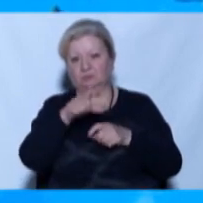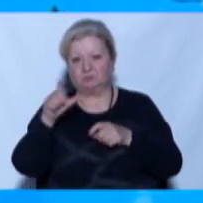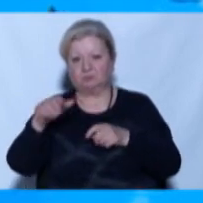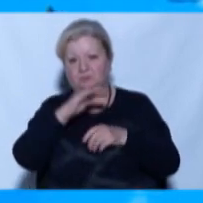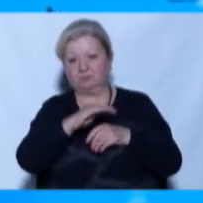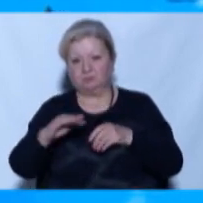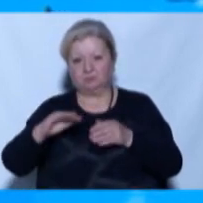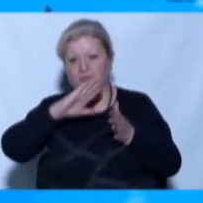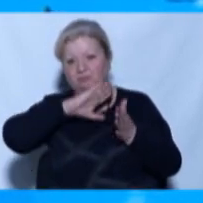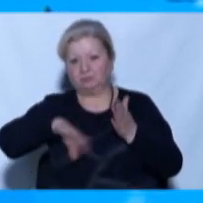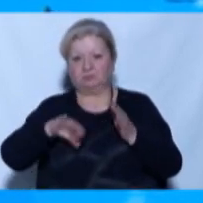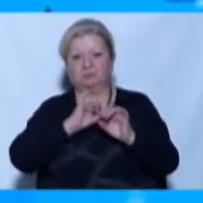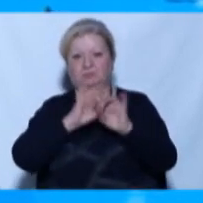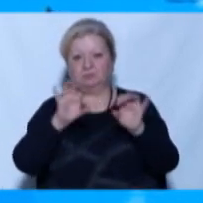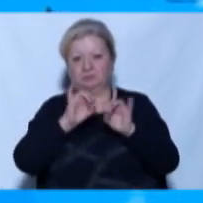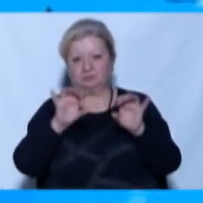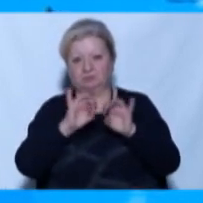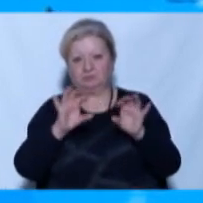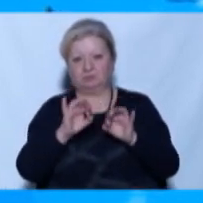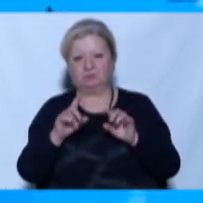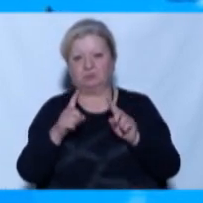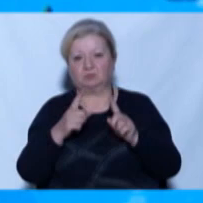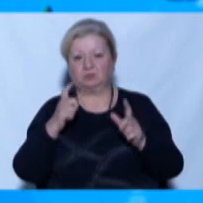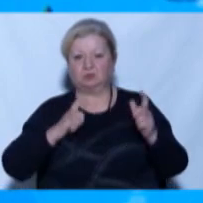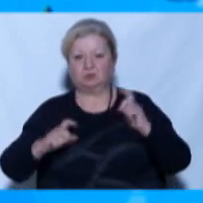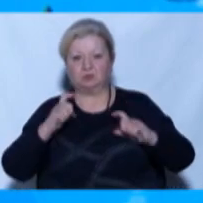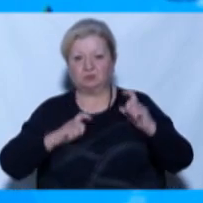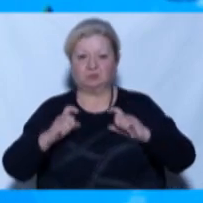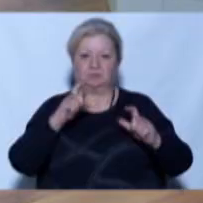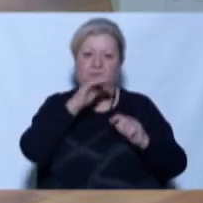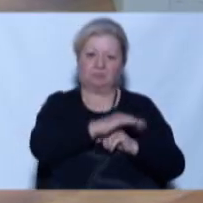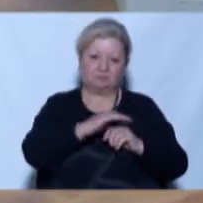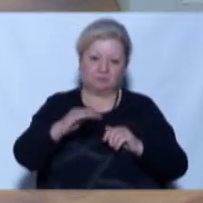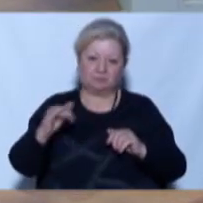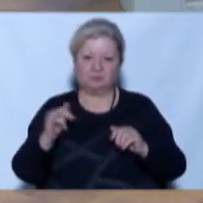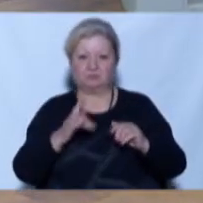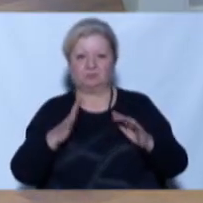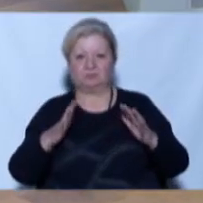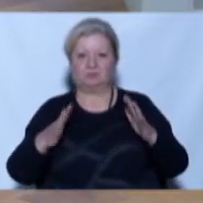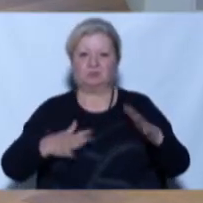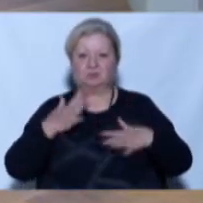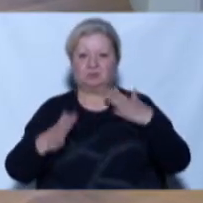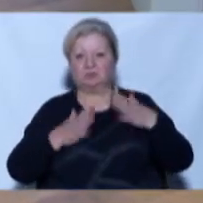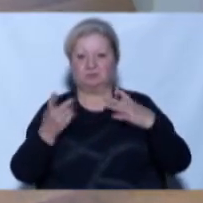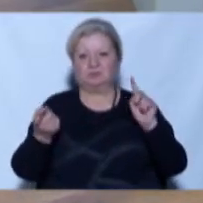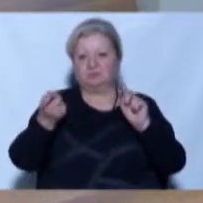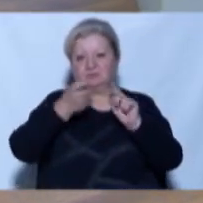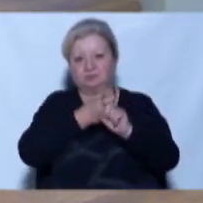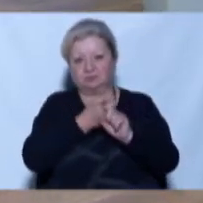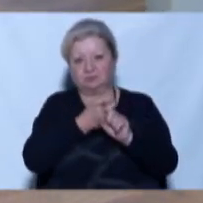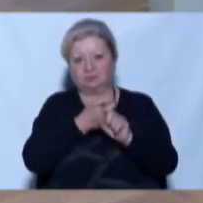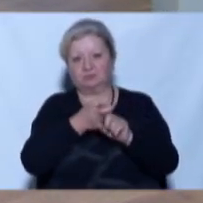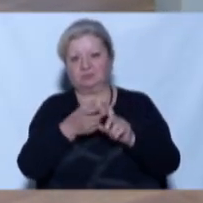რადგან მოსწავლესა და მასწავლებელს შორის ის ცოცხალი ურთიერთობა, ის ცოცხალი თანამშრომლობა კიდევ სხვა ძალისა და